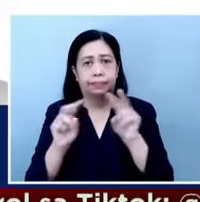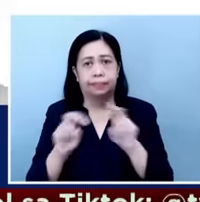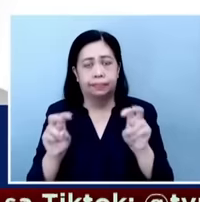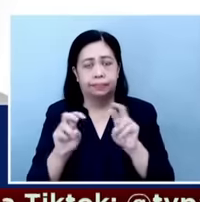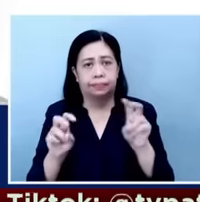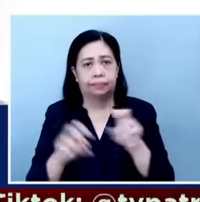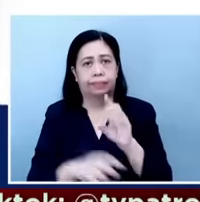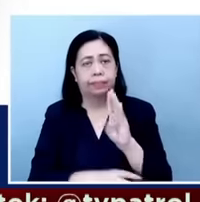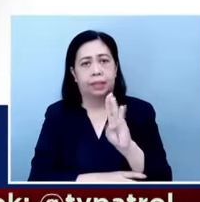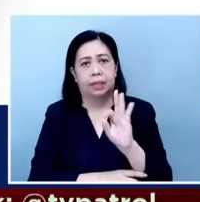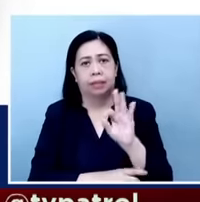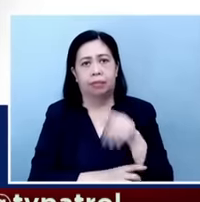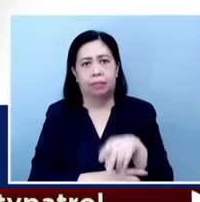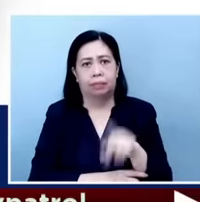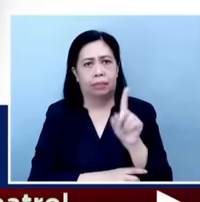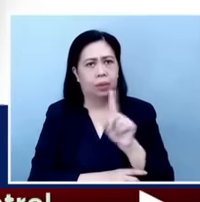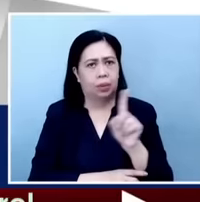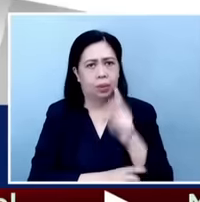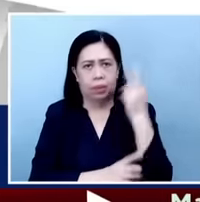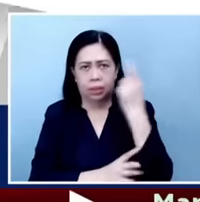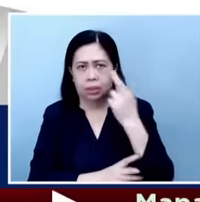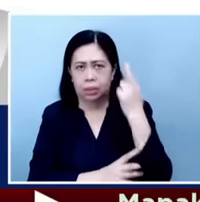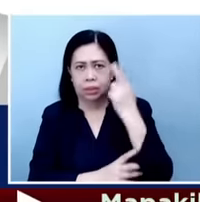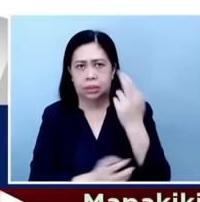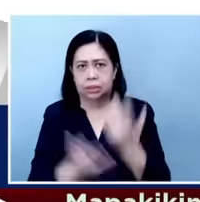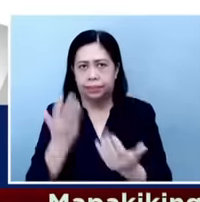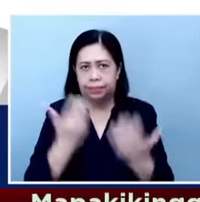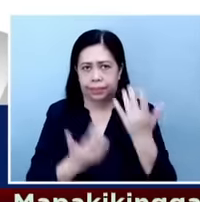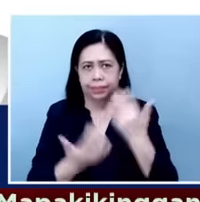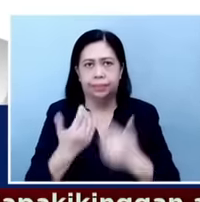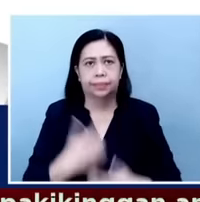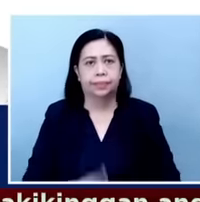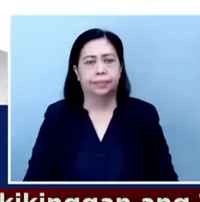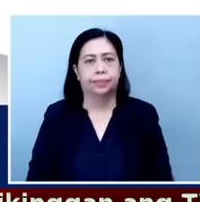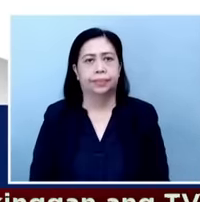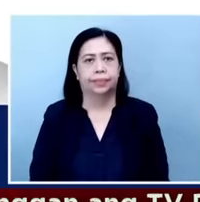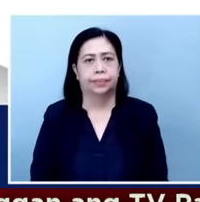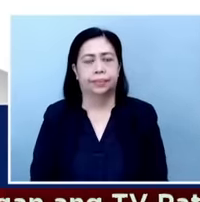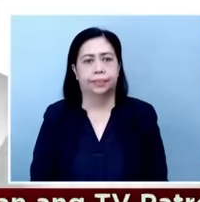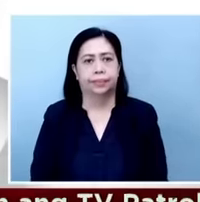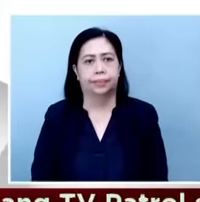ng BFP para matukoy ang sanhi ng sunog.